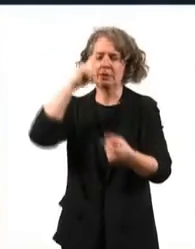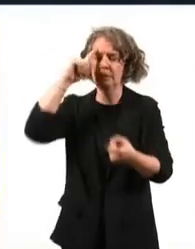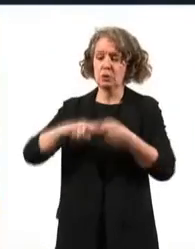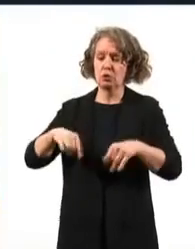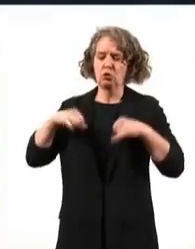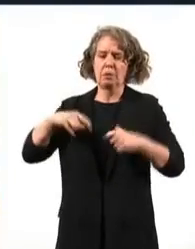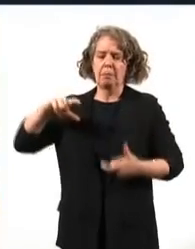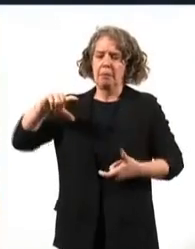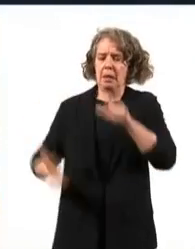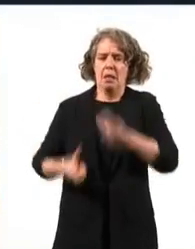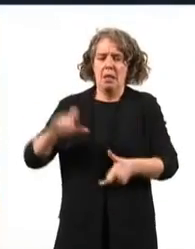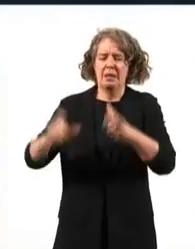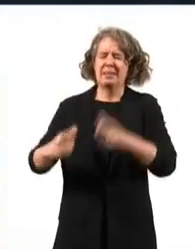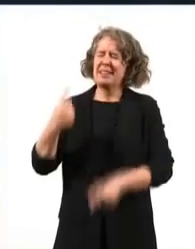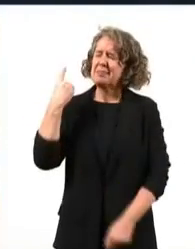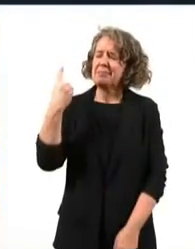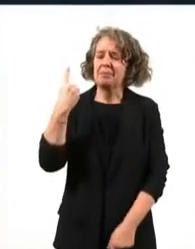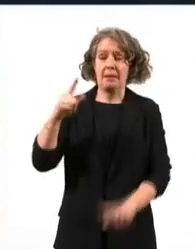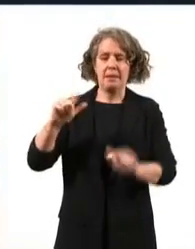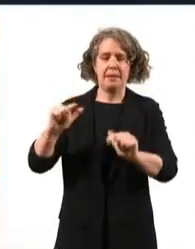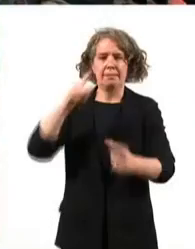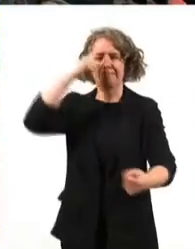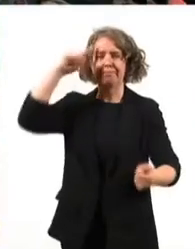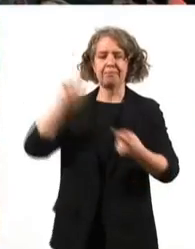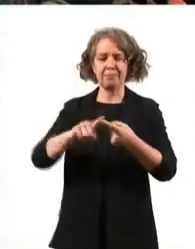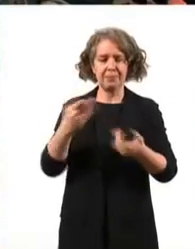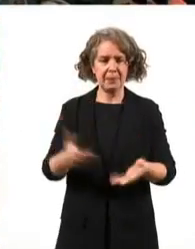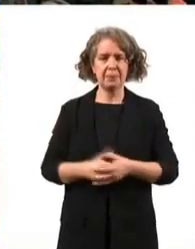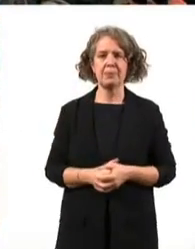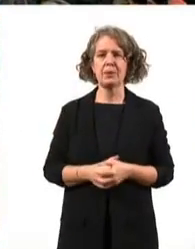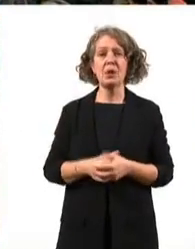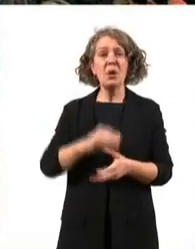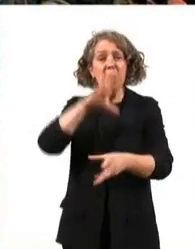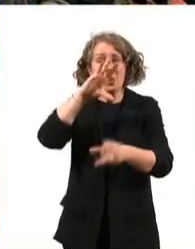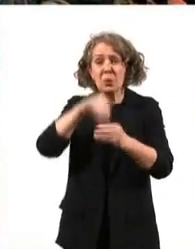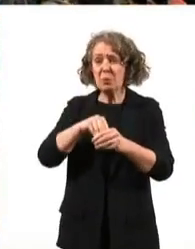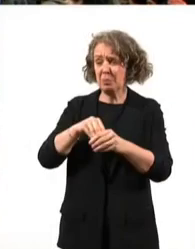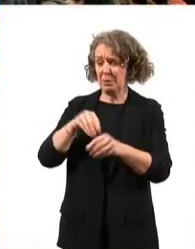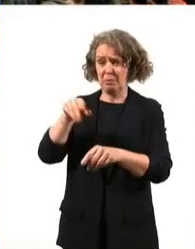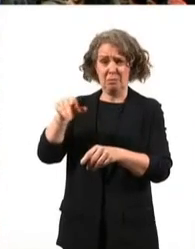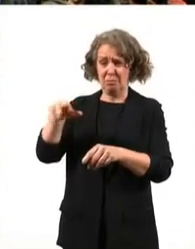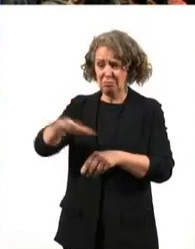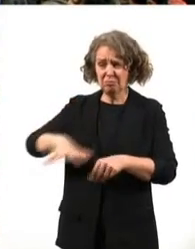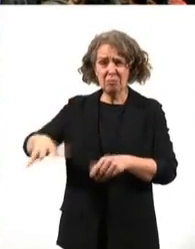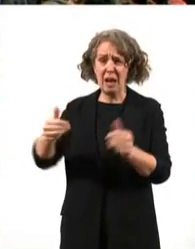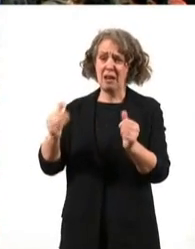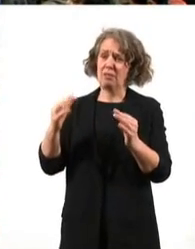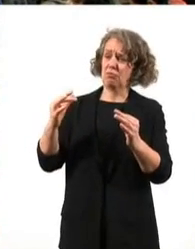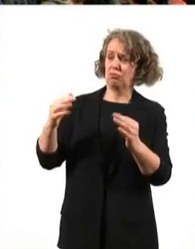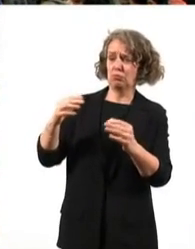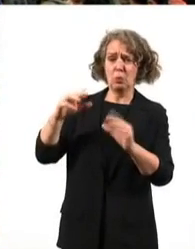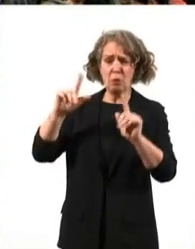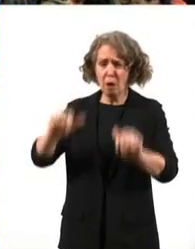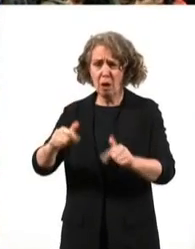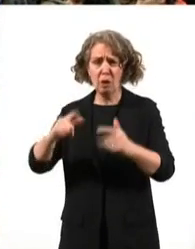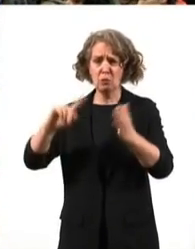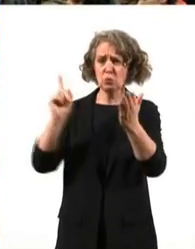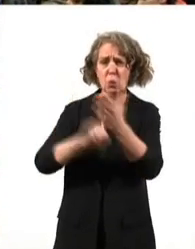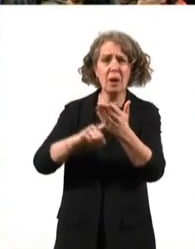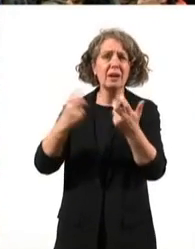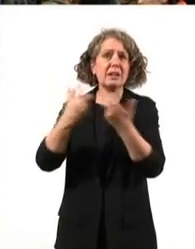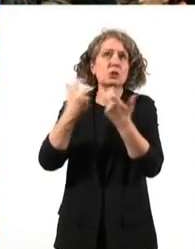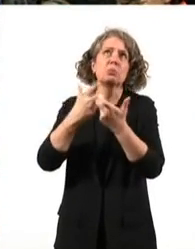de la jeunesse. C'est un sujet, y compris pour celles et ceux qui ont accès à des droits qui sont normalement forts, qu'est la